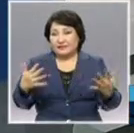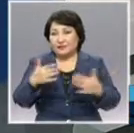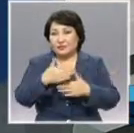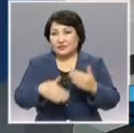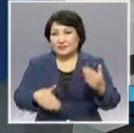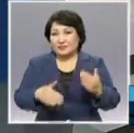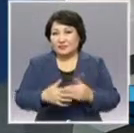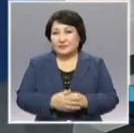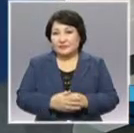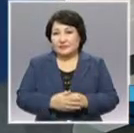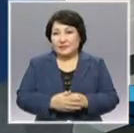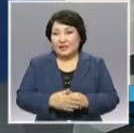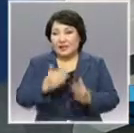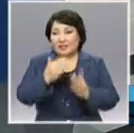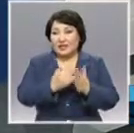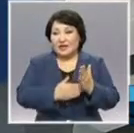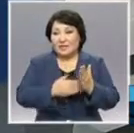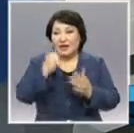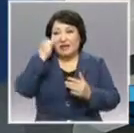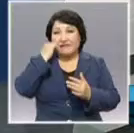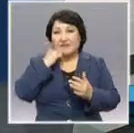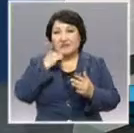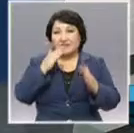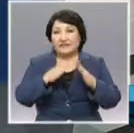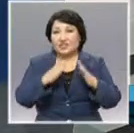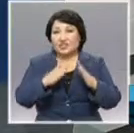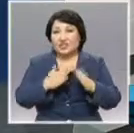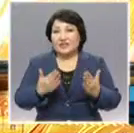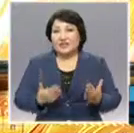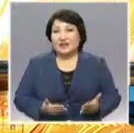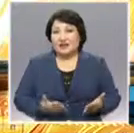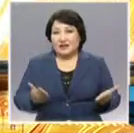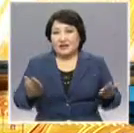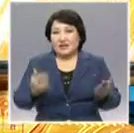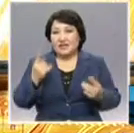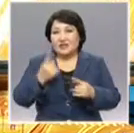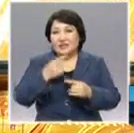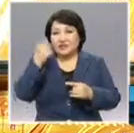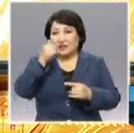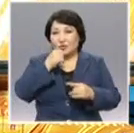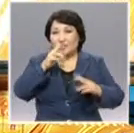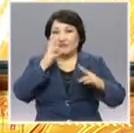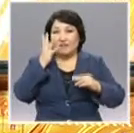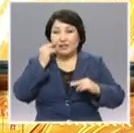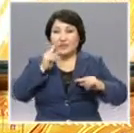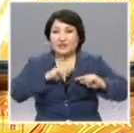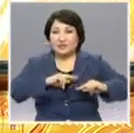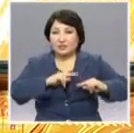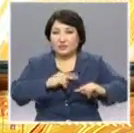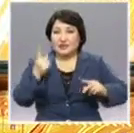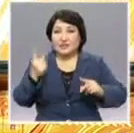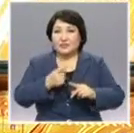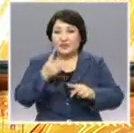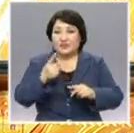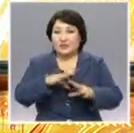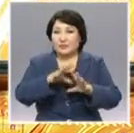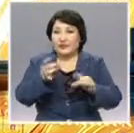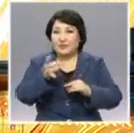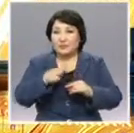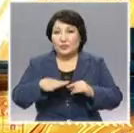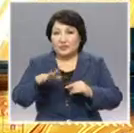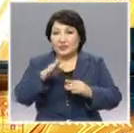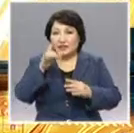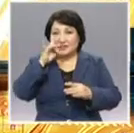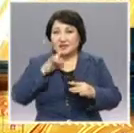Ну, программа «Ветхое жилье» уже не первый год в городе Алматы работает. Она из первых по Республике Казахстан.